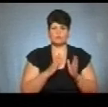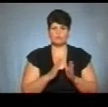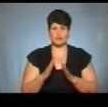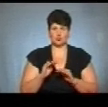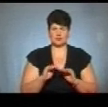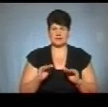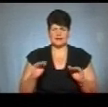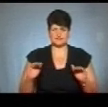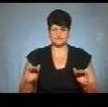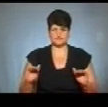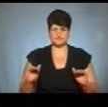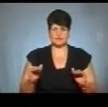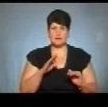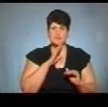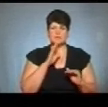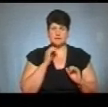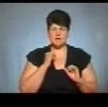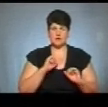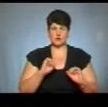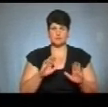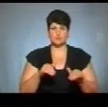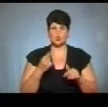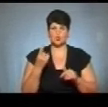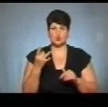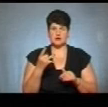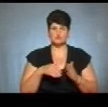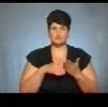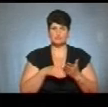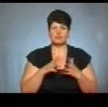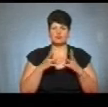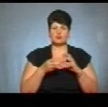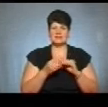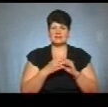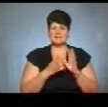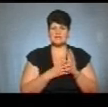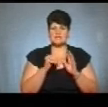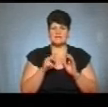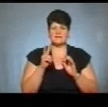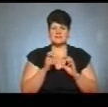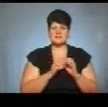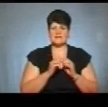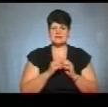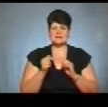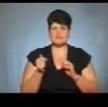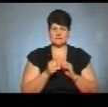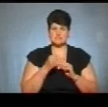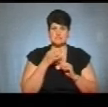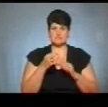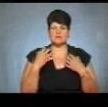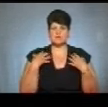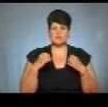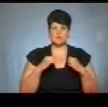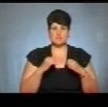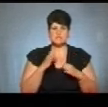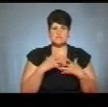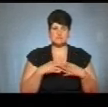дітей. Матерям-героїням виплатять одноразову допомогу у сумі 19 210 гривень, розповів начальник управління